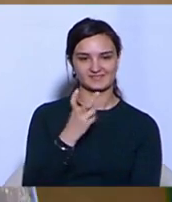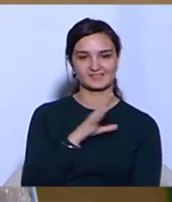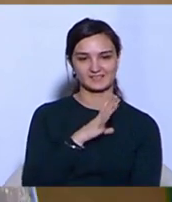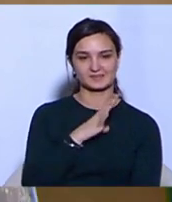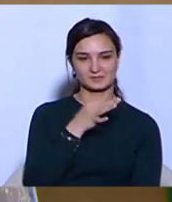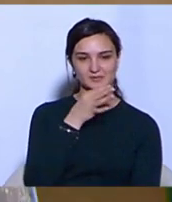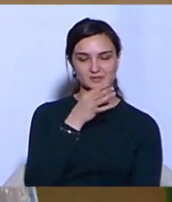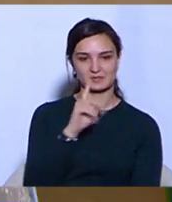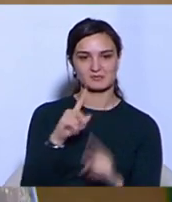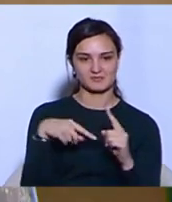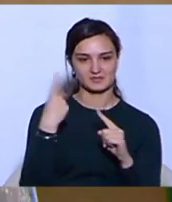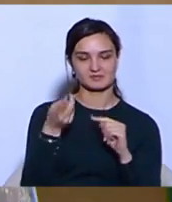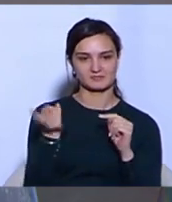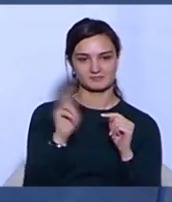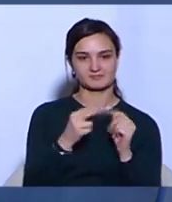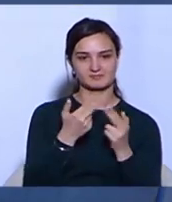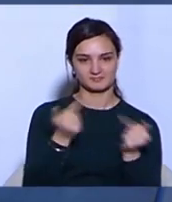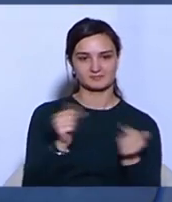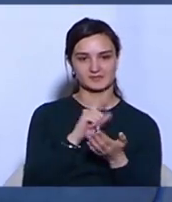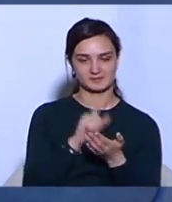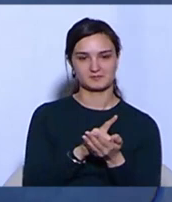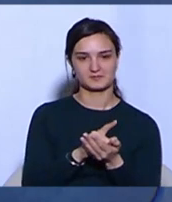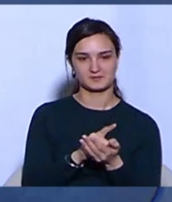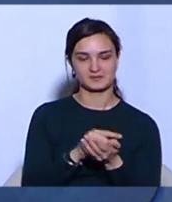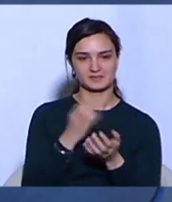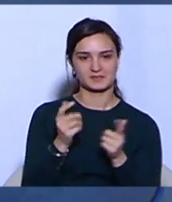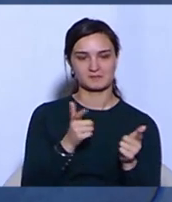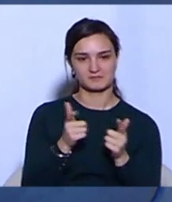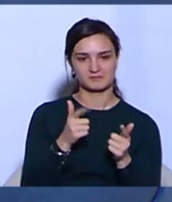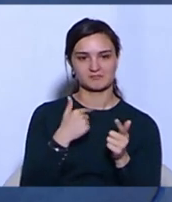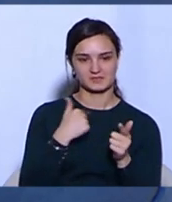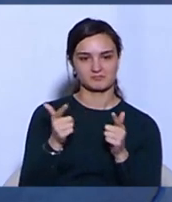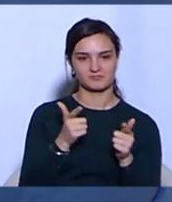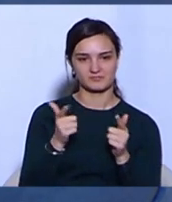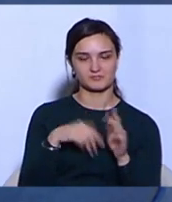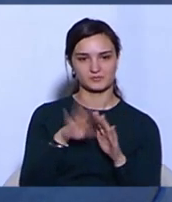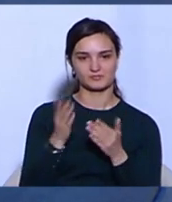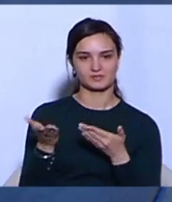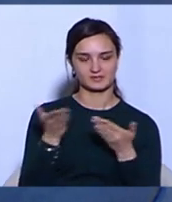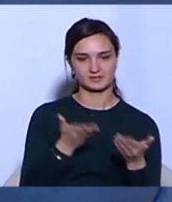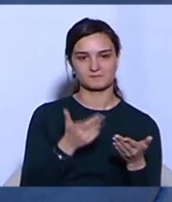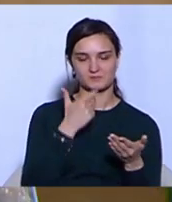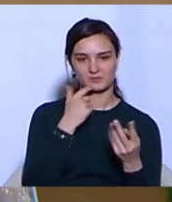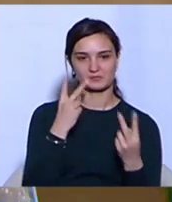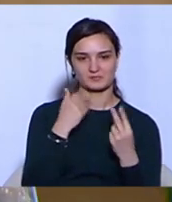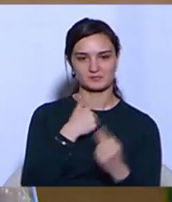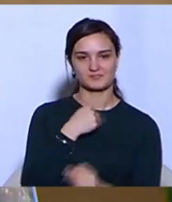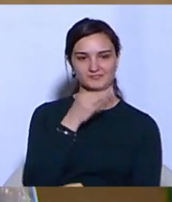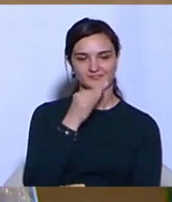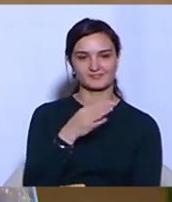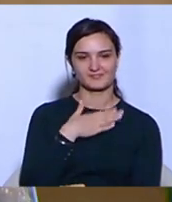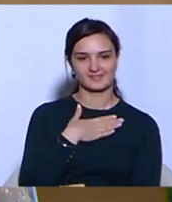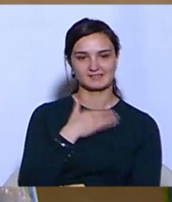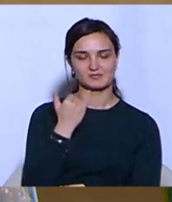მგონი მოგეწონა. მომავალ წელსაც მოხვალ. კი, რა თქმა უნდა. და კიდე უფრო მომზადებულებ. მეც მომემზადები, რომ უკეთ დაგხვდე. მაყურებელს მინდა შევახსენოთ, დღეს